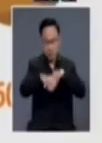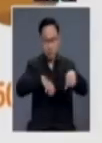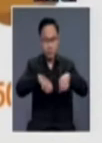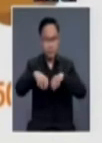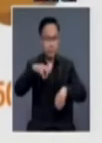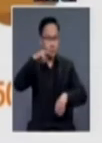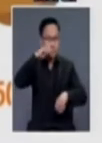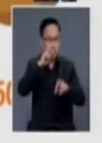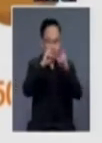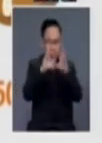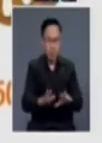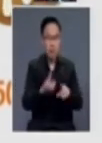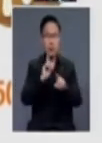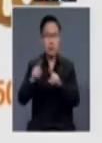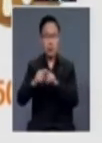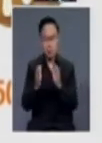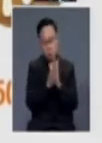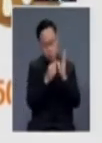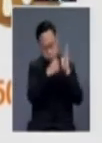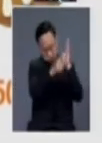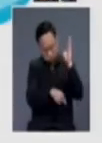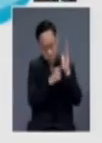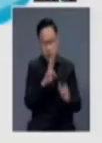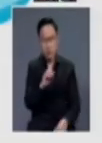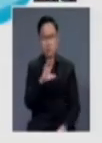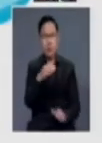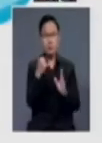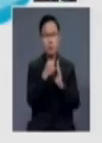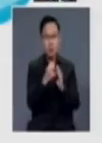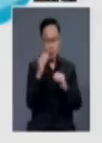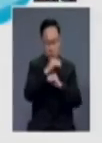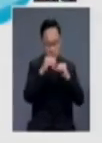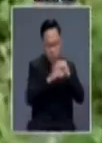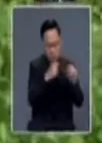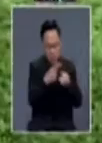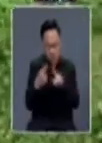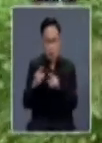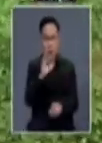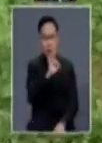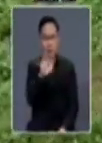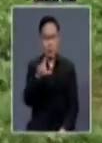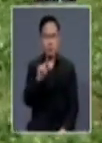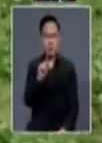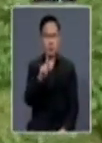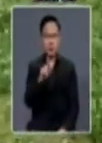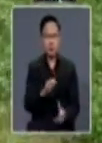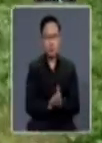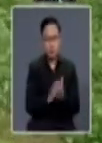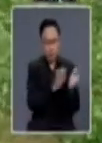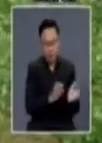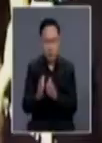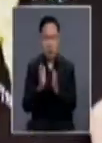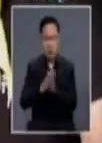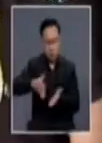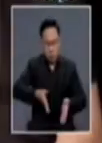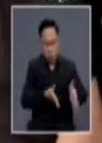ยากรน้ำอย่างเป็นระบบในพื้นที่75จังหวัดรวมทั้งสิ้น921โครงการการกำจัดวัชพืชกีดขวางท